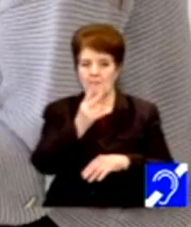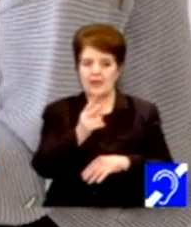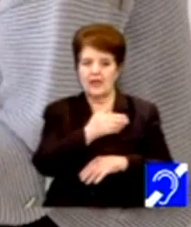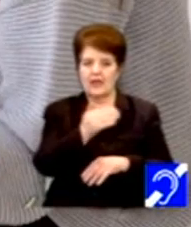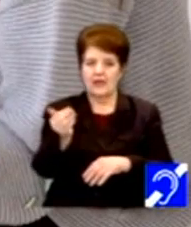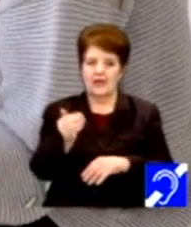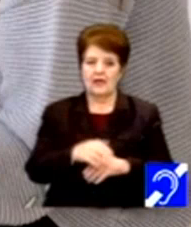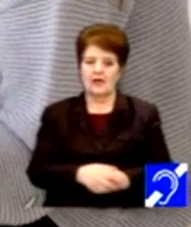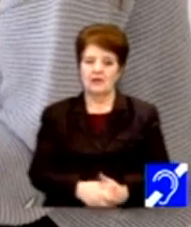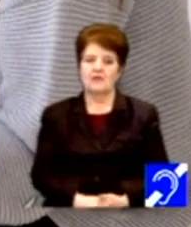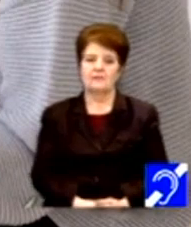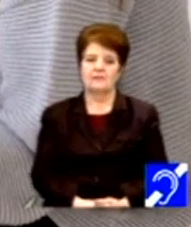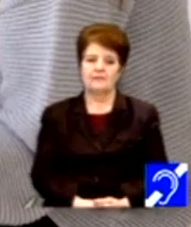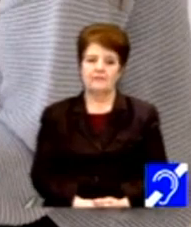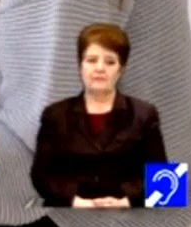ecran.